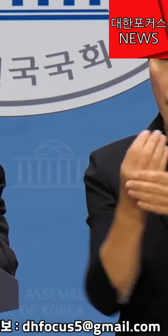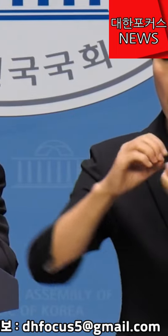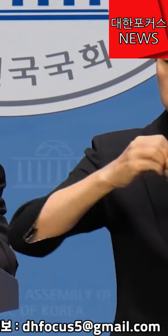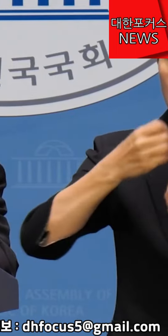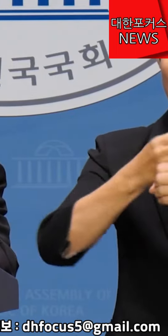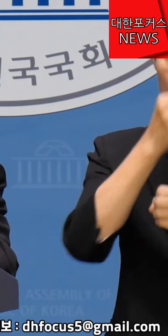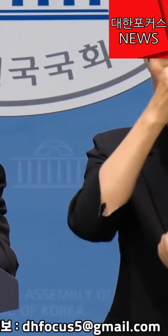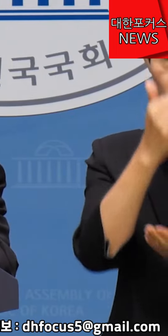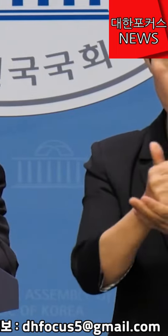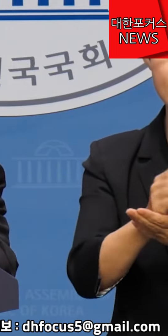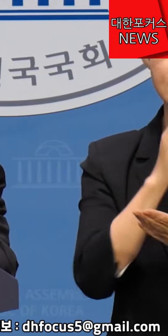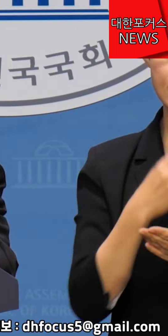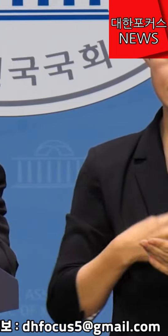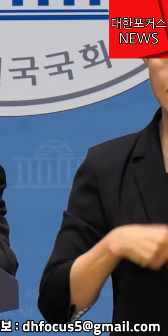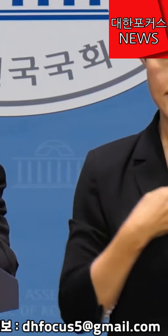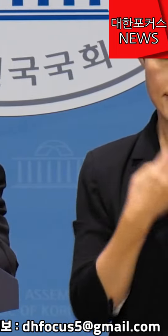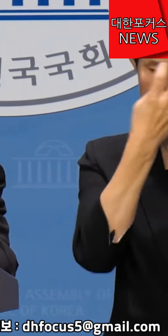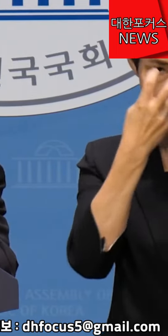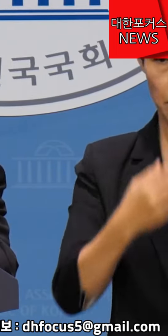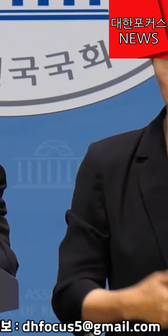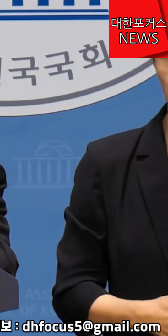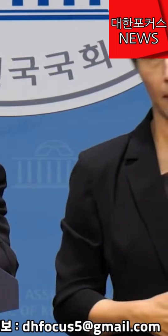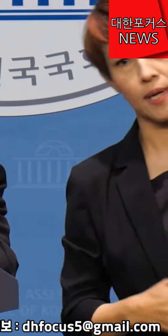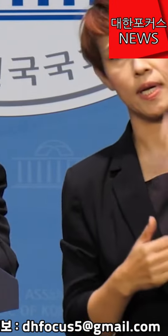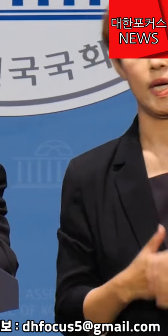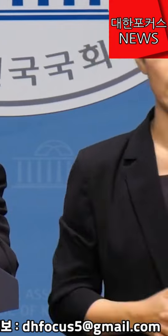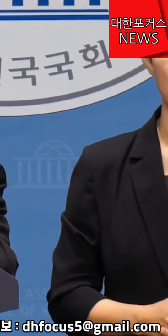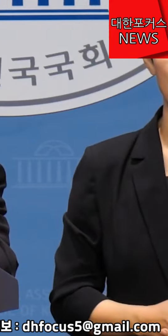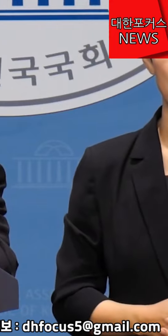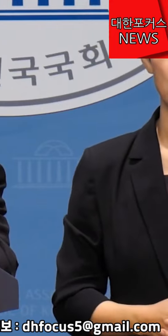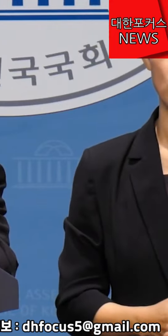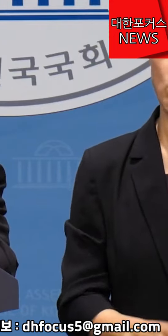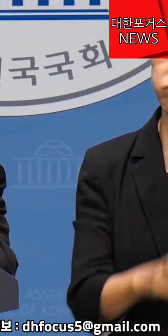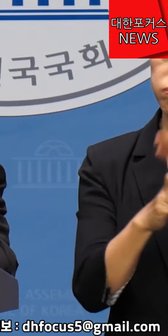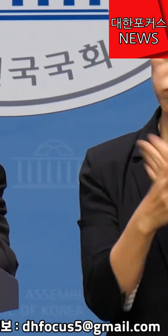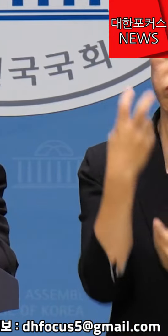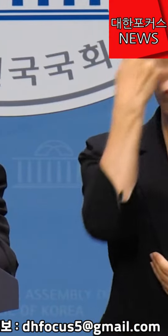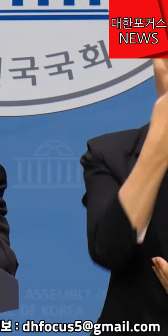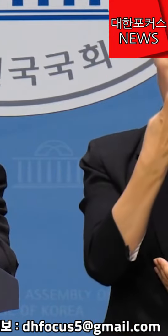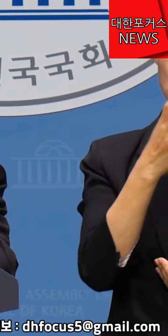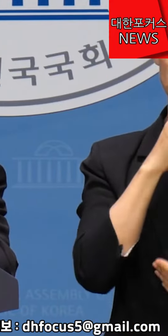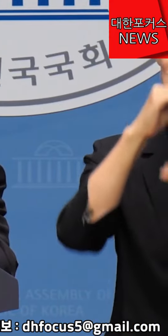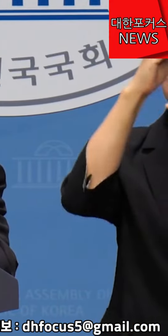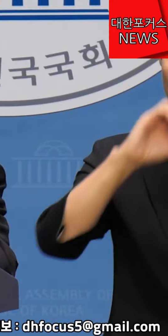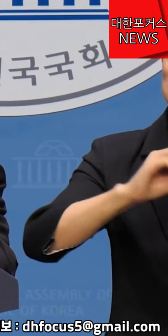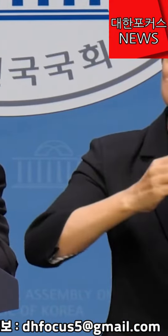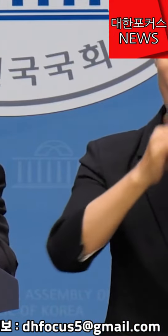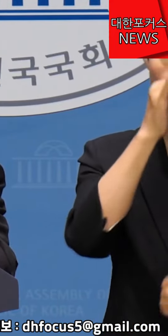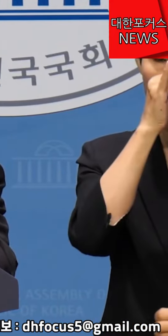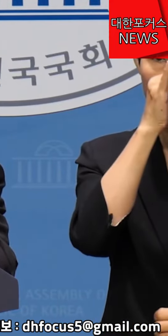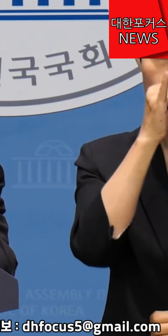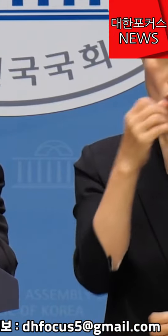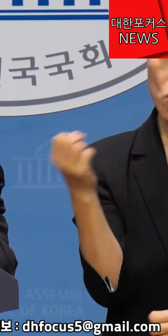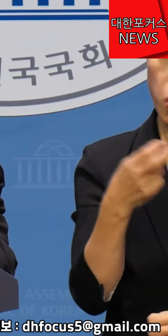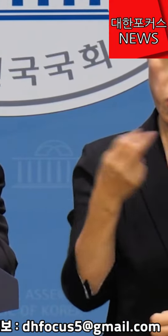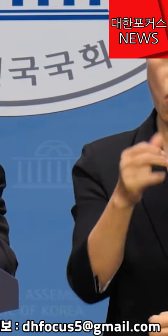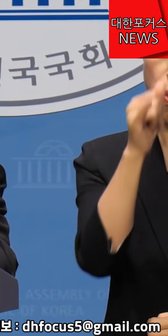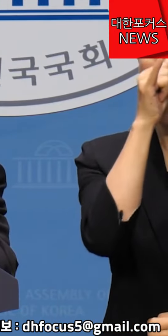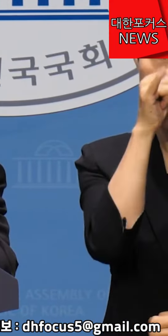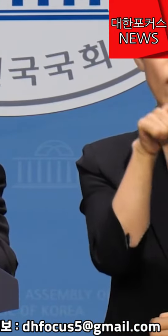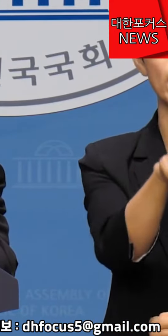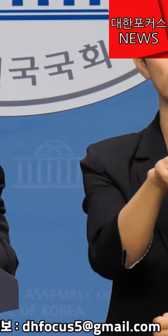관한 진실 규명을 방해하고 있습니다. 위법 수사와 진술 조작, 증거 날조를 밥 먹듯이